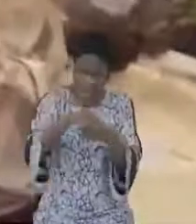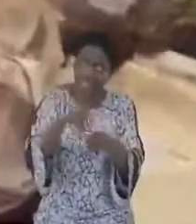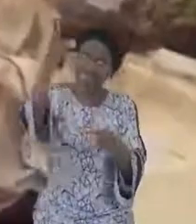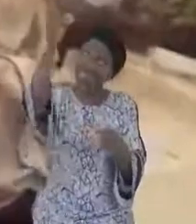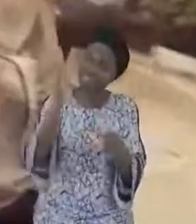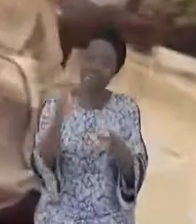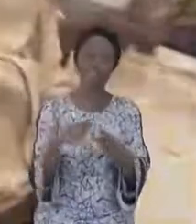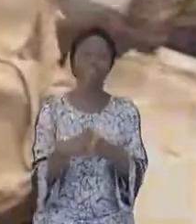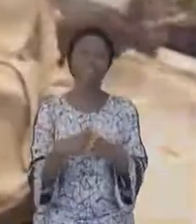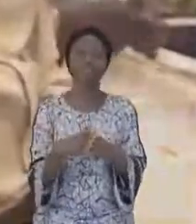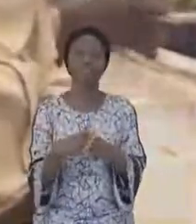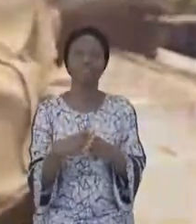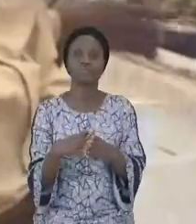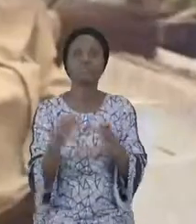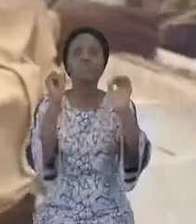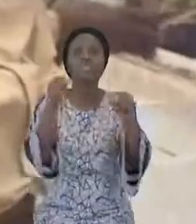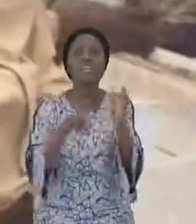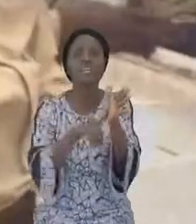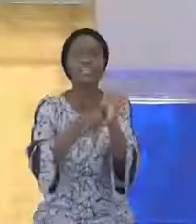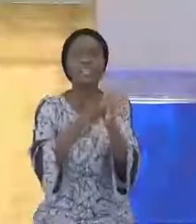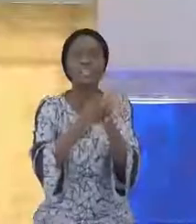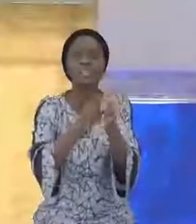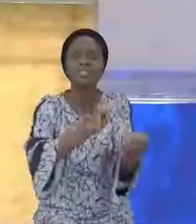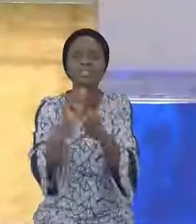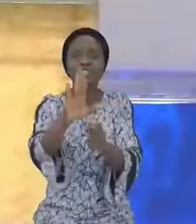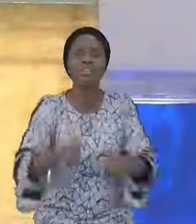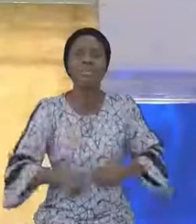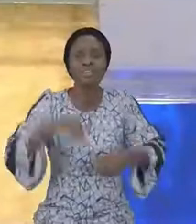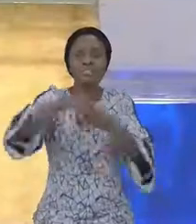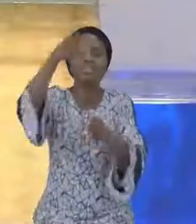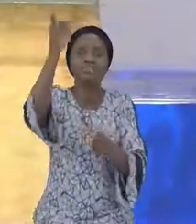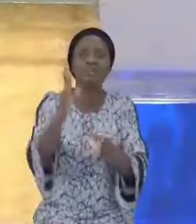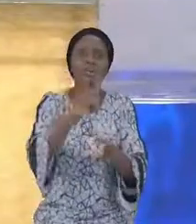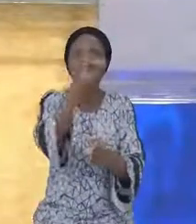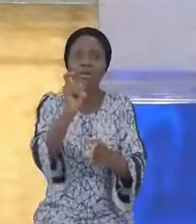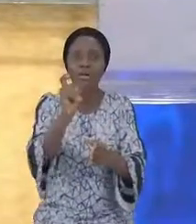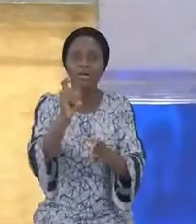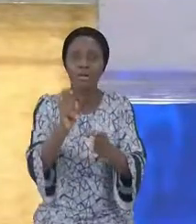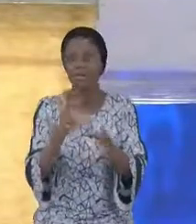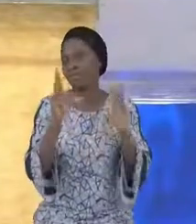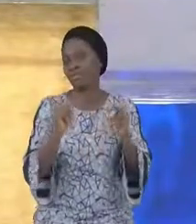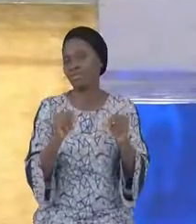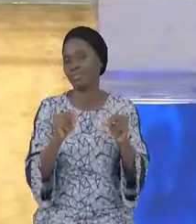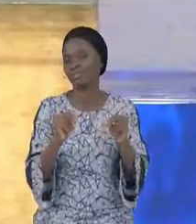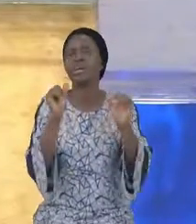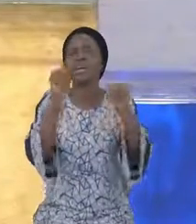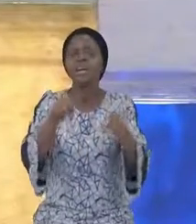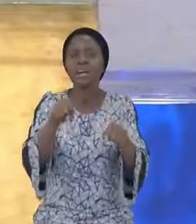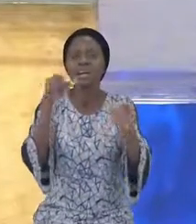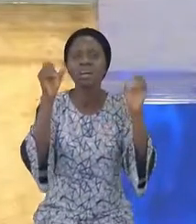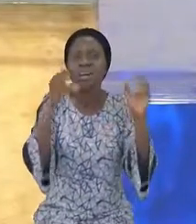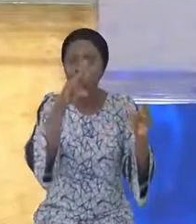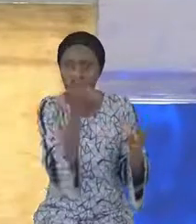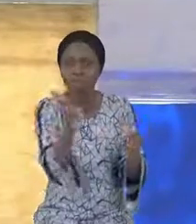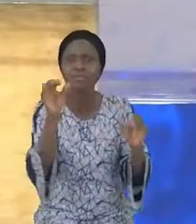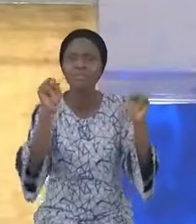avec Christ en Dieu. Les termites vont-elles manger, ronger votre vie? Le